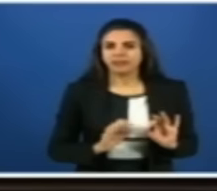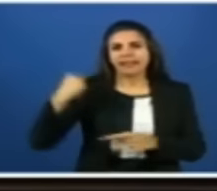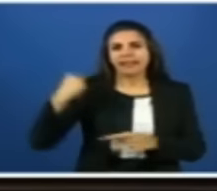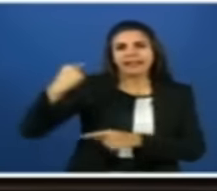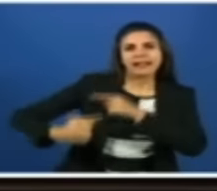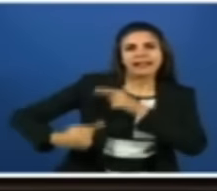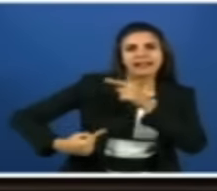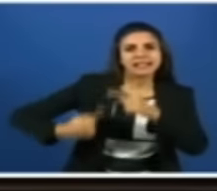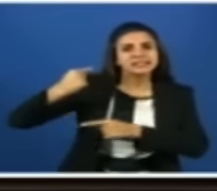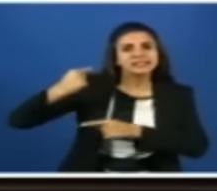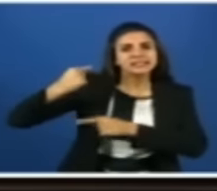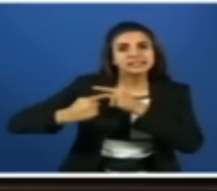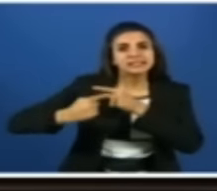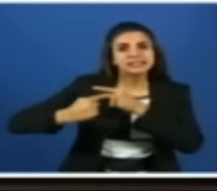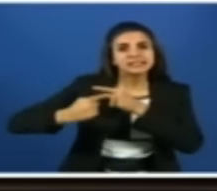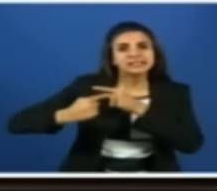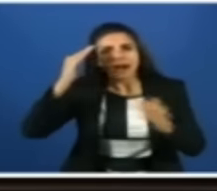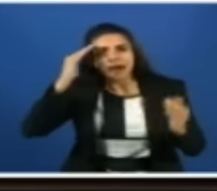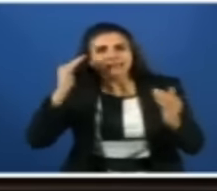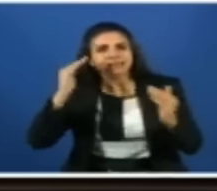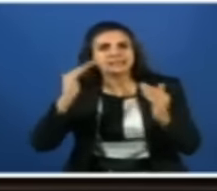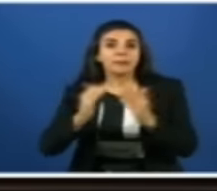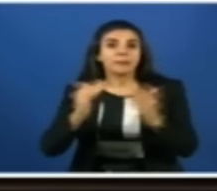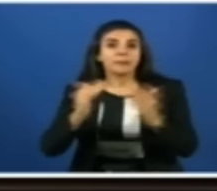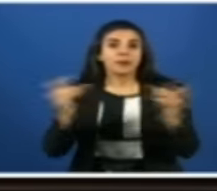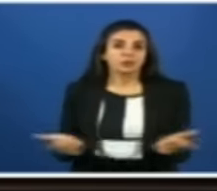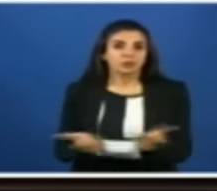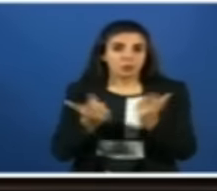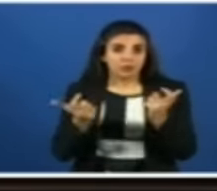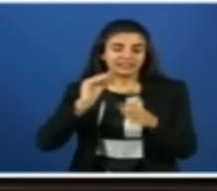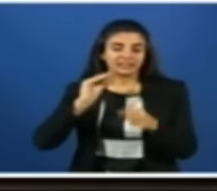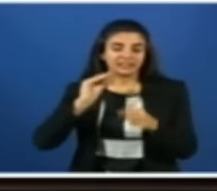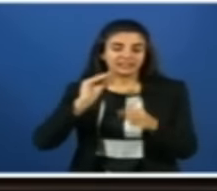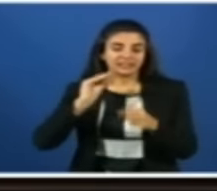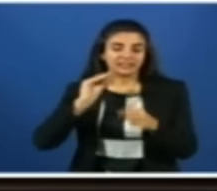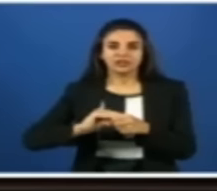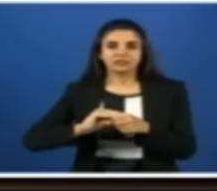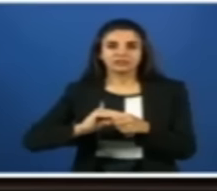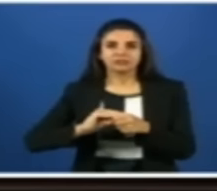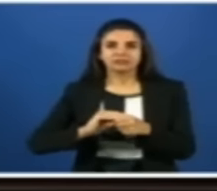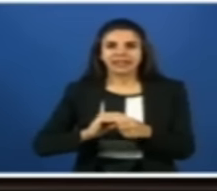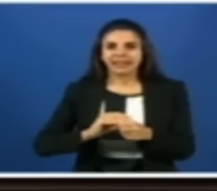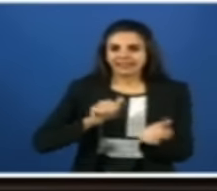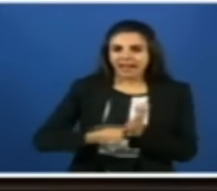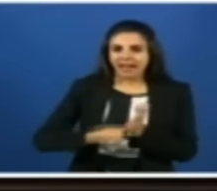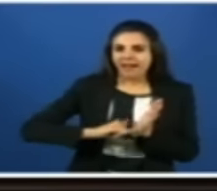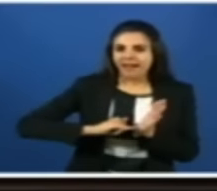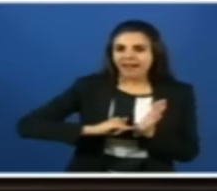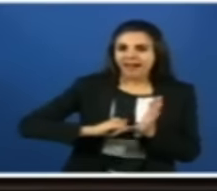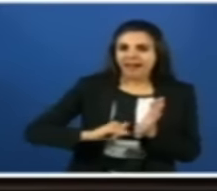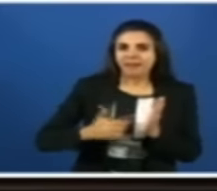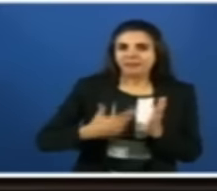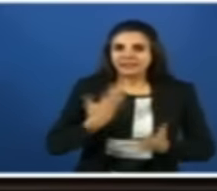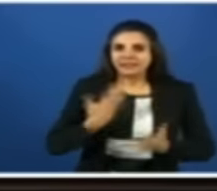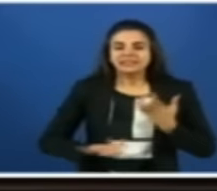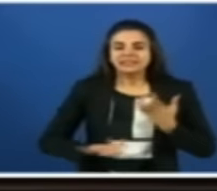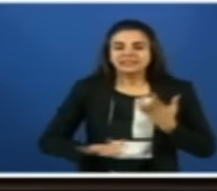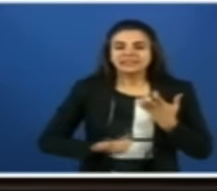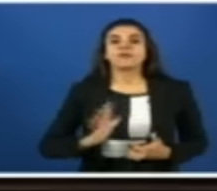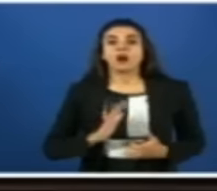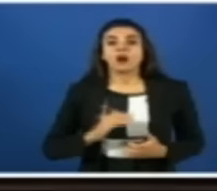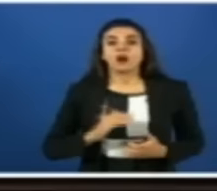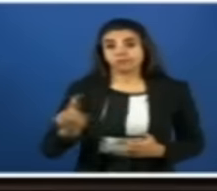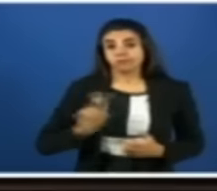geleneksel istişare toplantıları için gün sayıyoruz. AK Parti